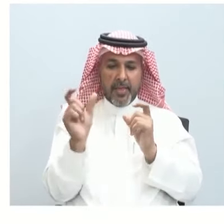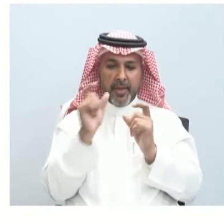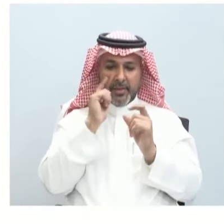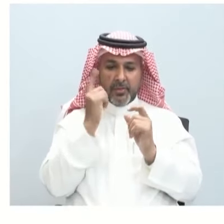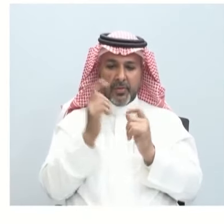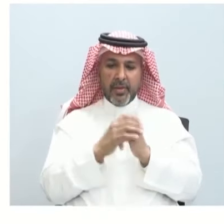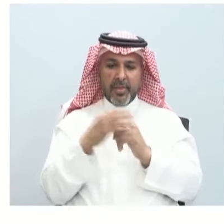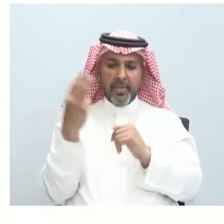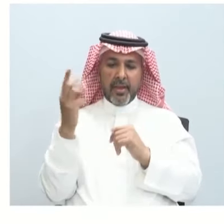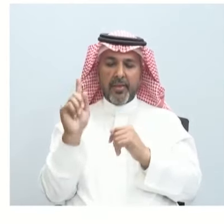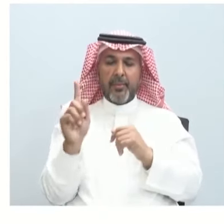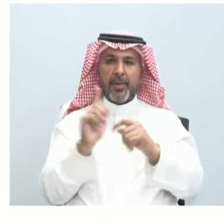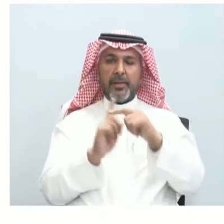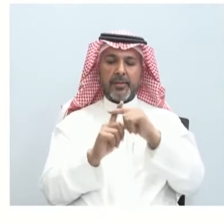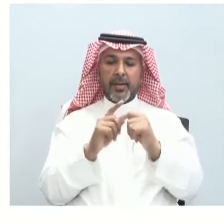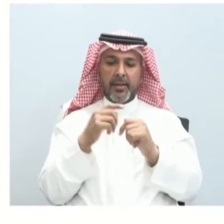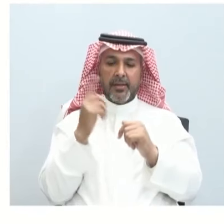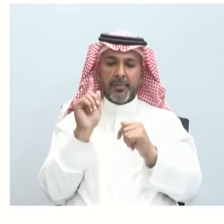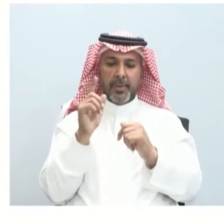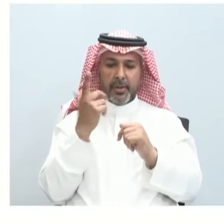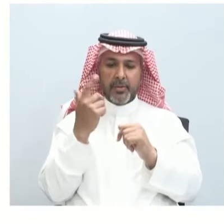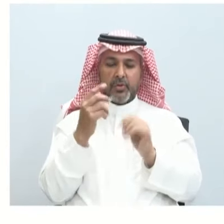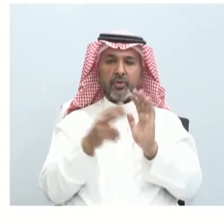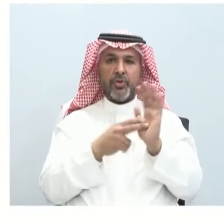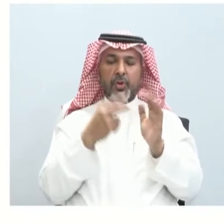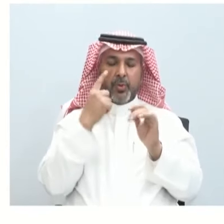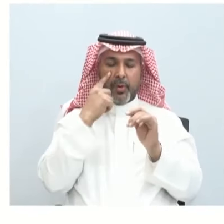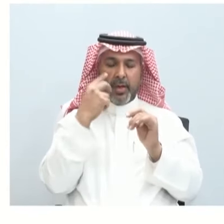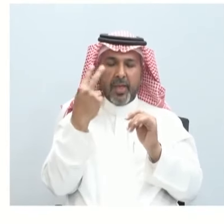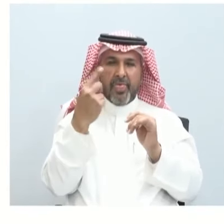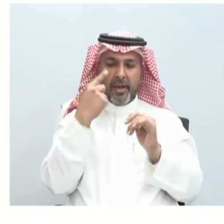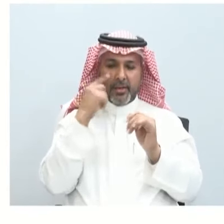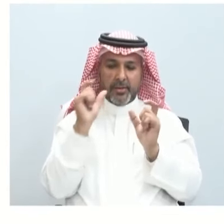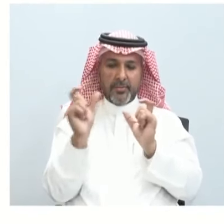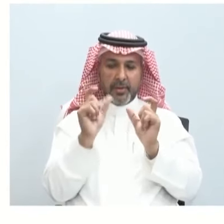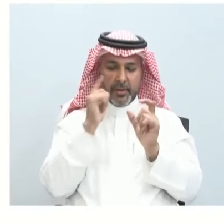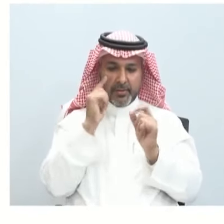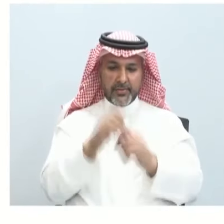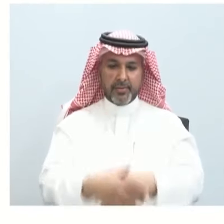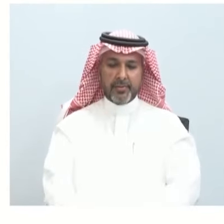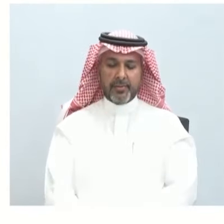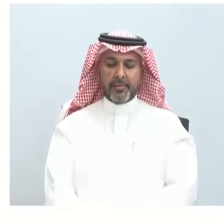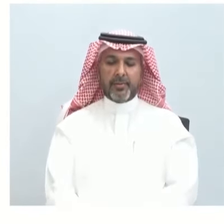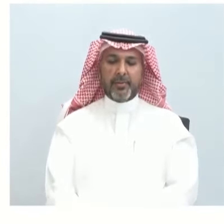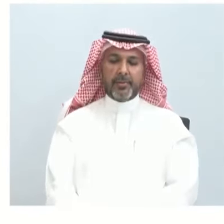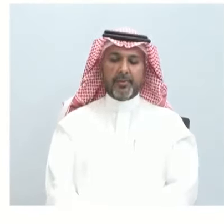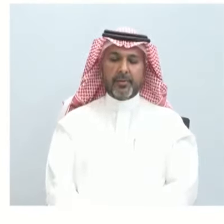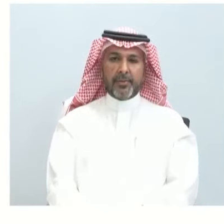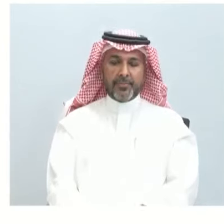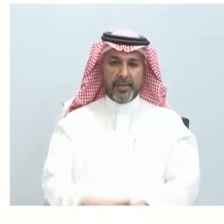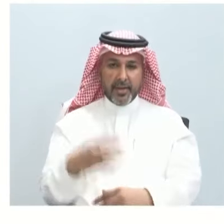ثلاثه زائد ثلاثه هي نفسها 12 بمقارنه الطرف الايمن مع الطرف الايسر لانها الان اصبحت لدي متطابقه